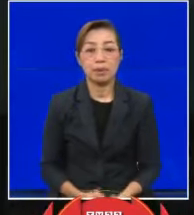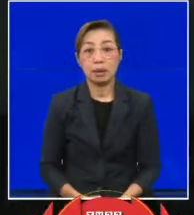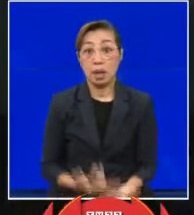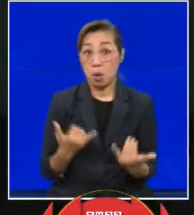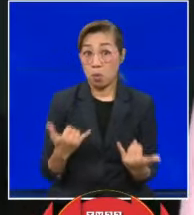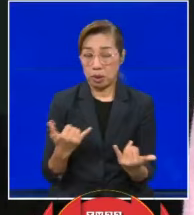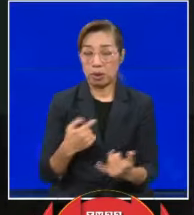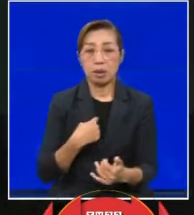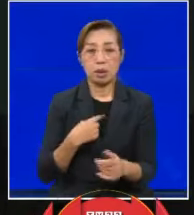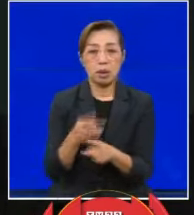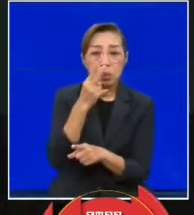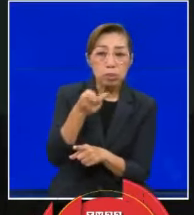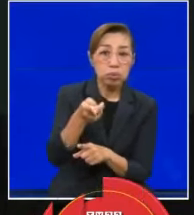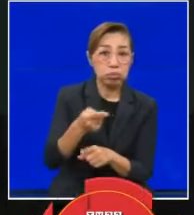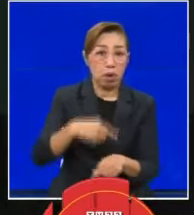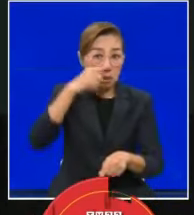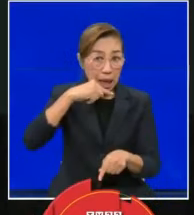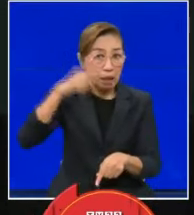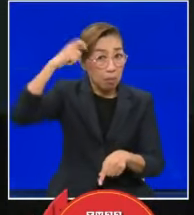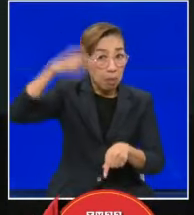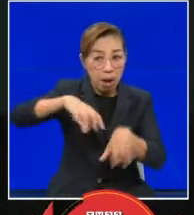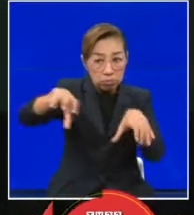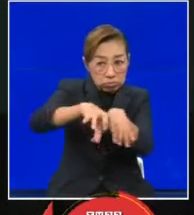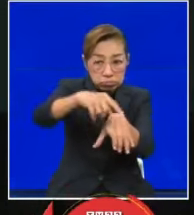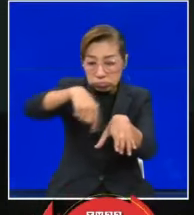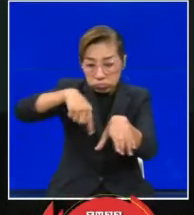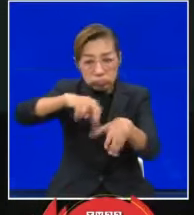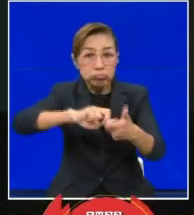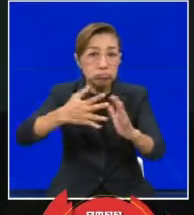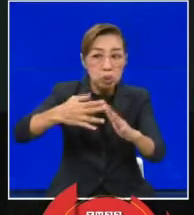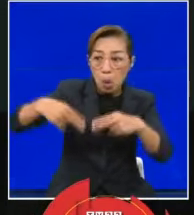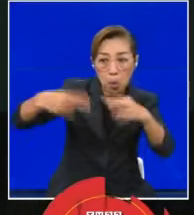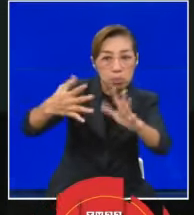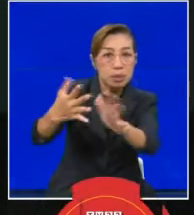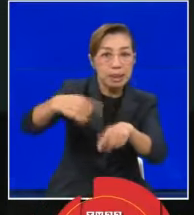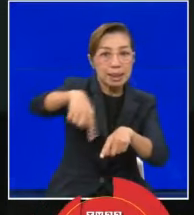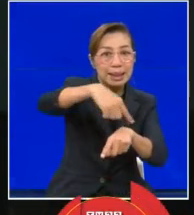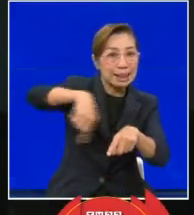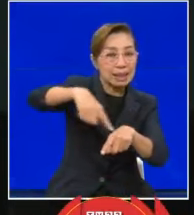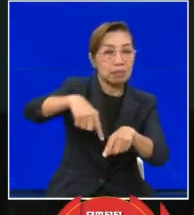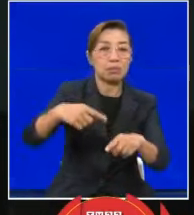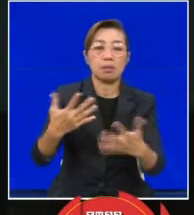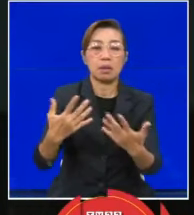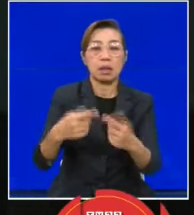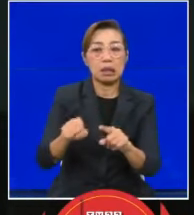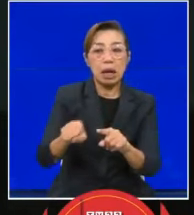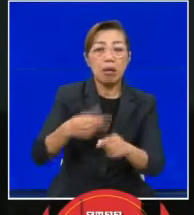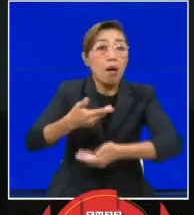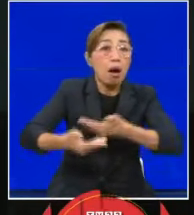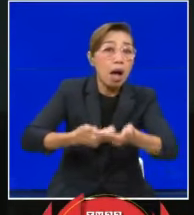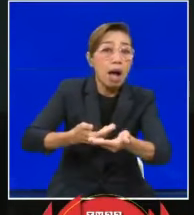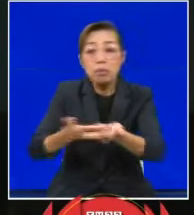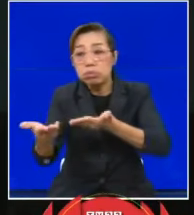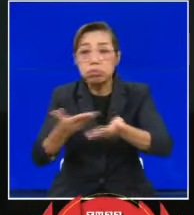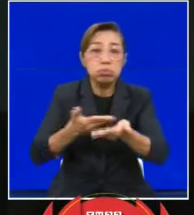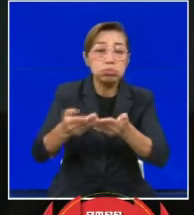ณวันนี้เนี่ยก็ยังมีความสงบอยู่นะครับจากที่ได้รับรายงานนะครับก็ไม่มีการสู้รบกันแล้วก็มีการค้าขายกันปกติ